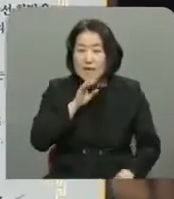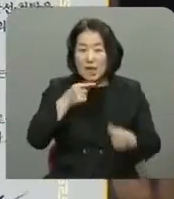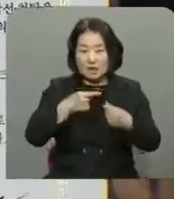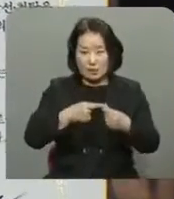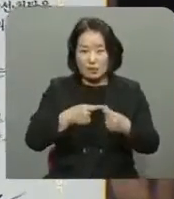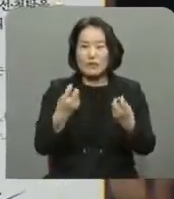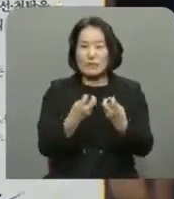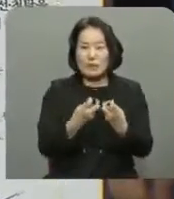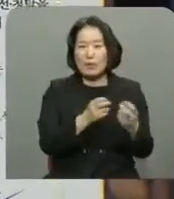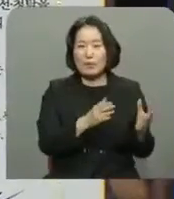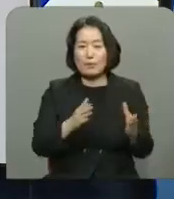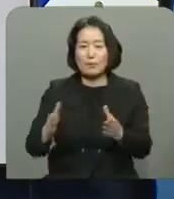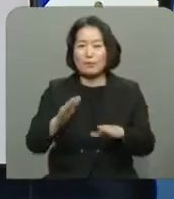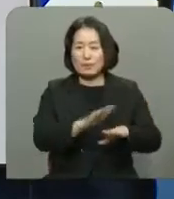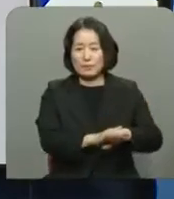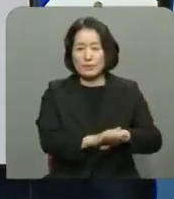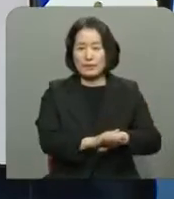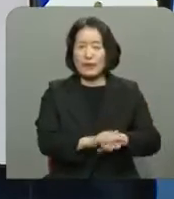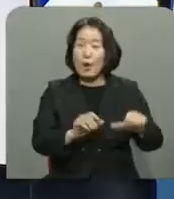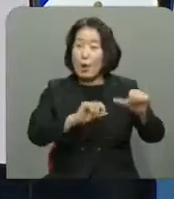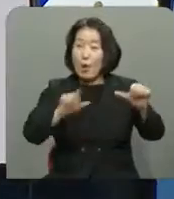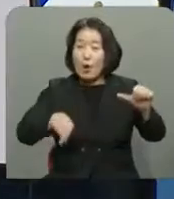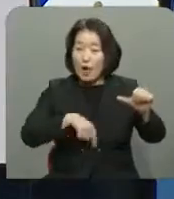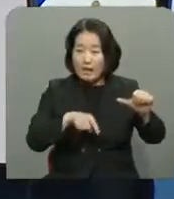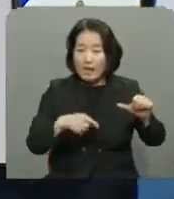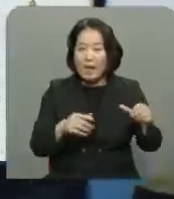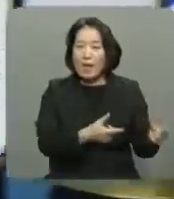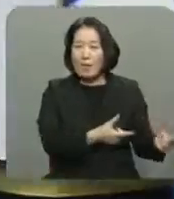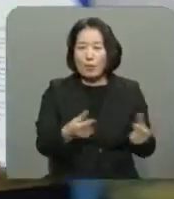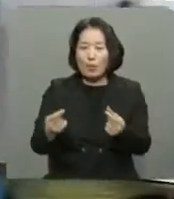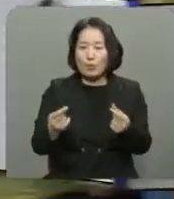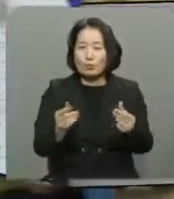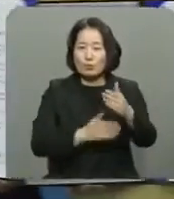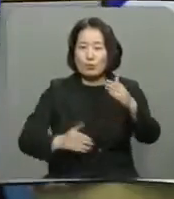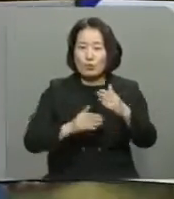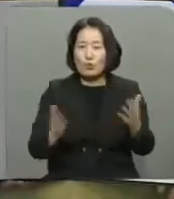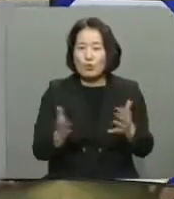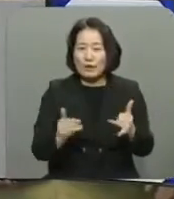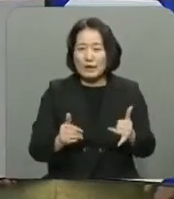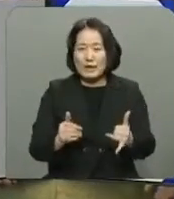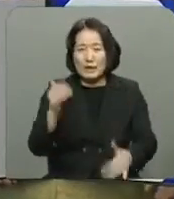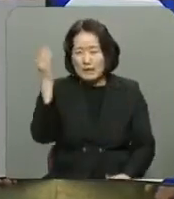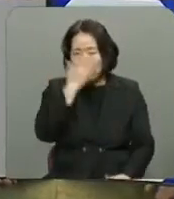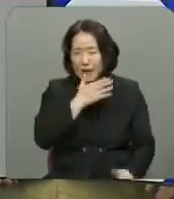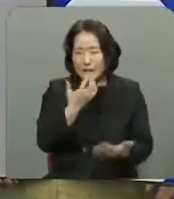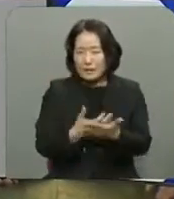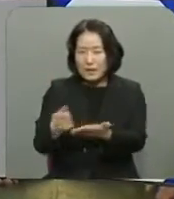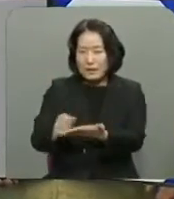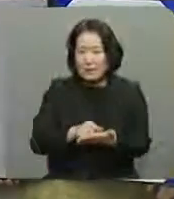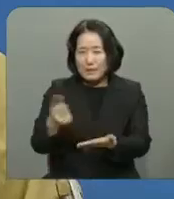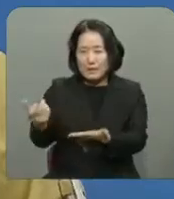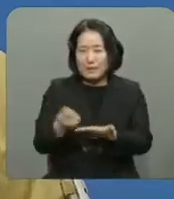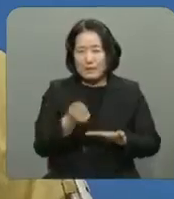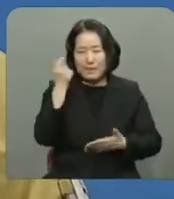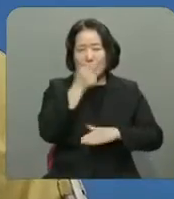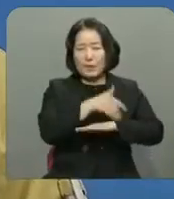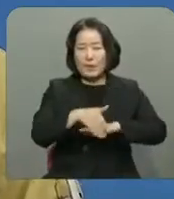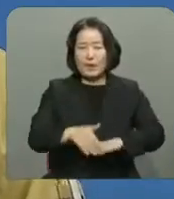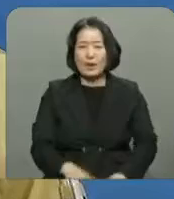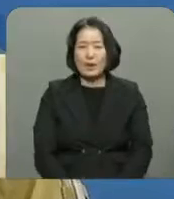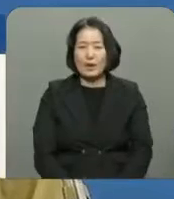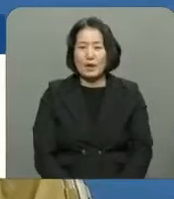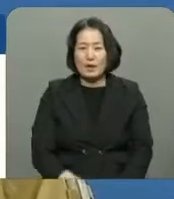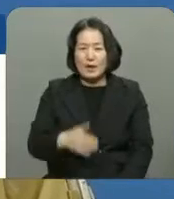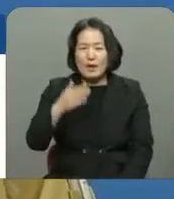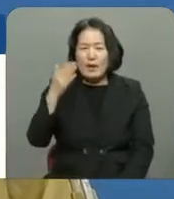대책 입니다 이 날의 전 직원으로부터 청렴 서약을 받을 예정입니다 공직 윤리 가 신인들의 기대